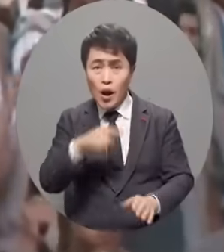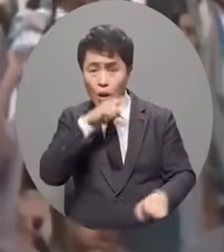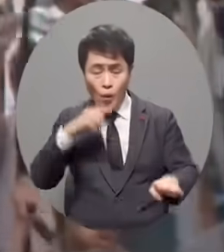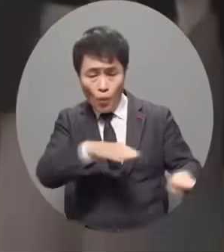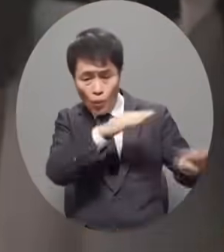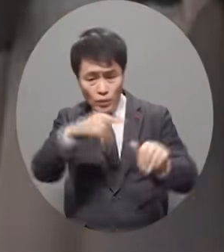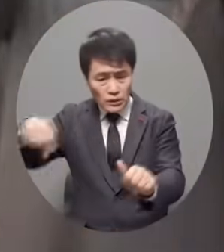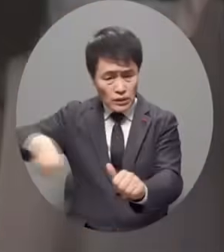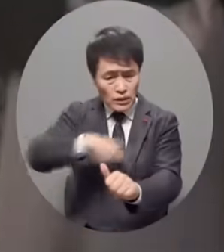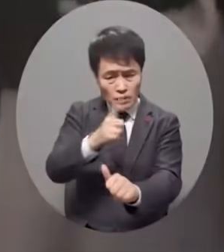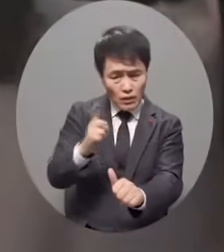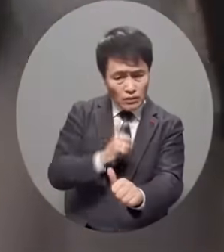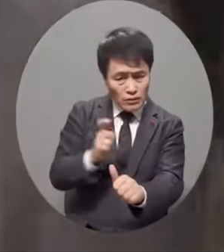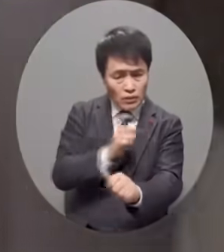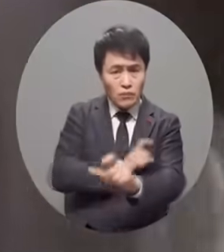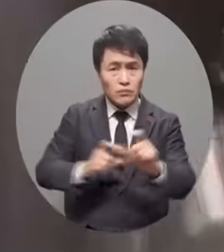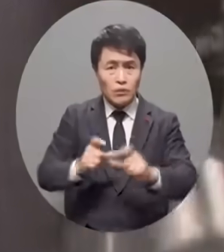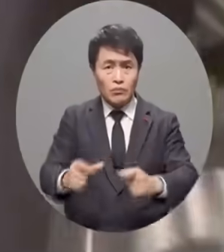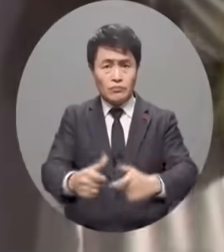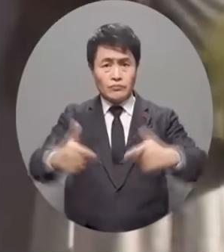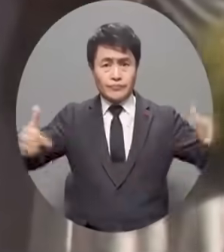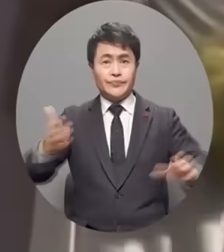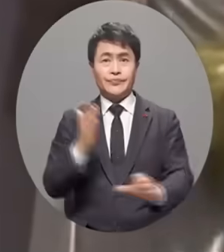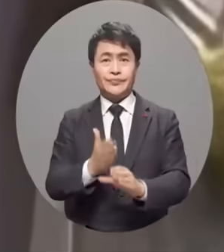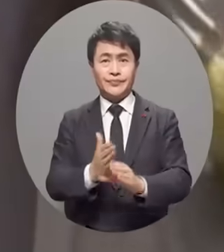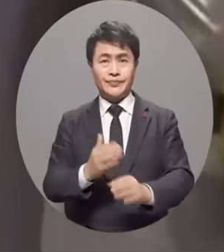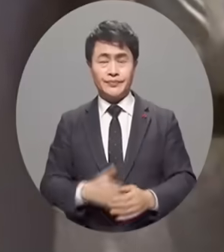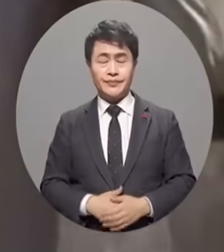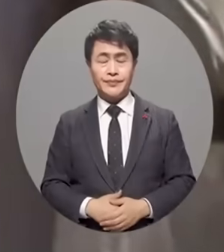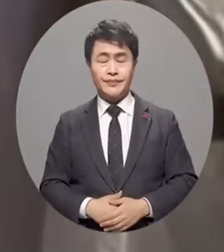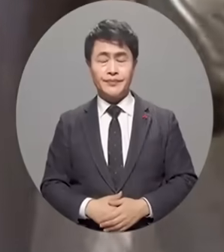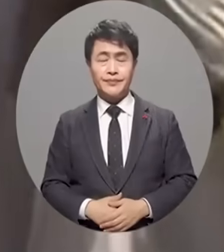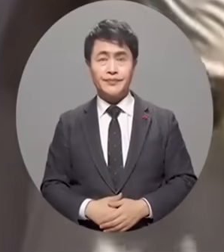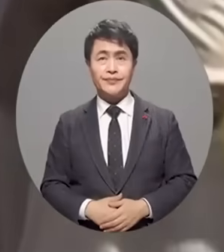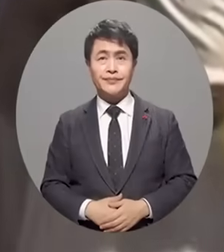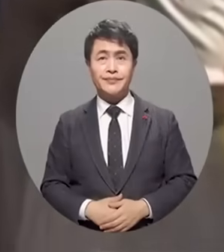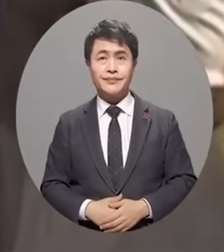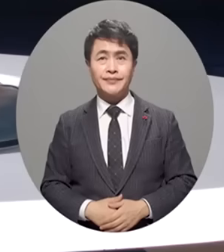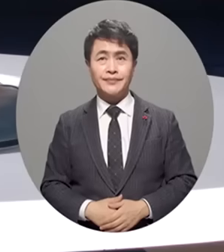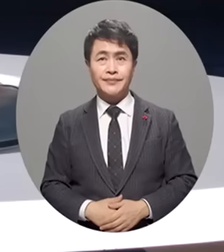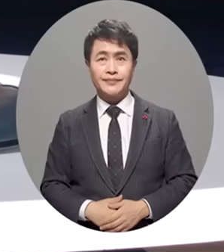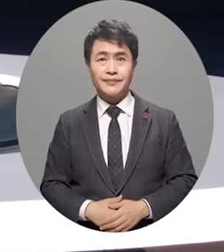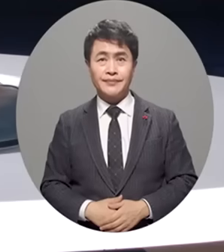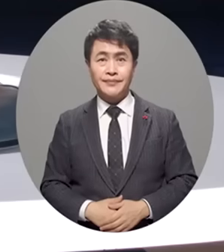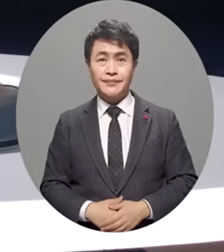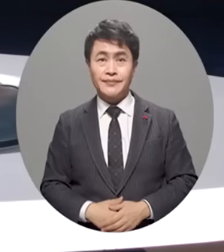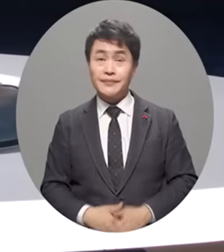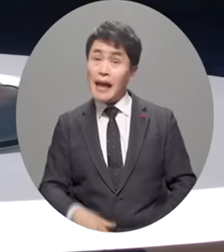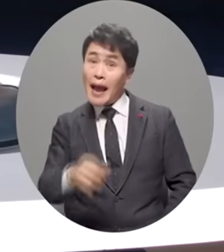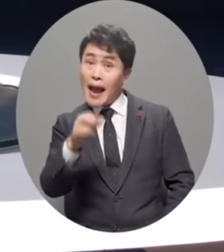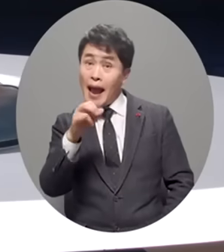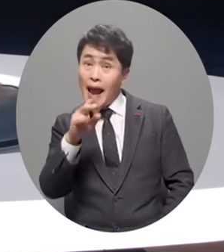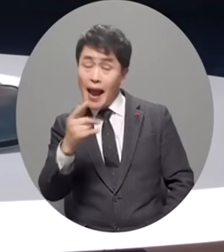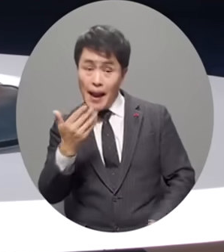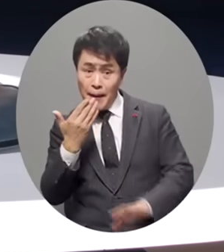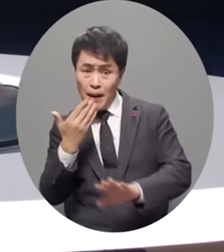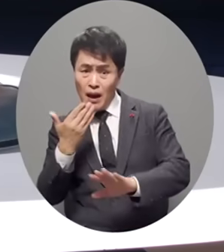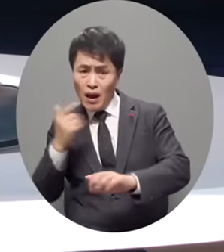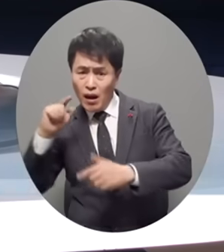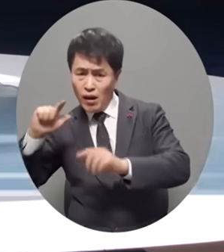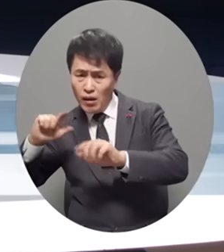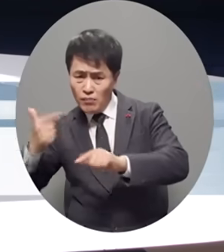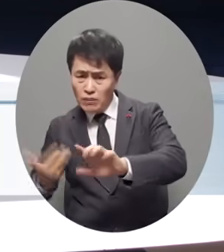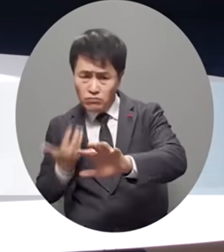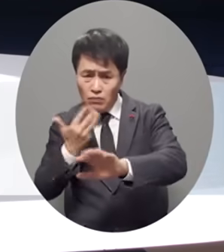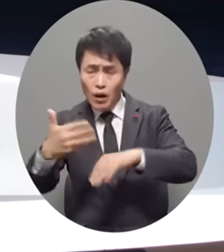긴장감은 더욱 높아지고 있습니다. MBC 뉴스 전지용입니다. 예멘 반군의 공격이 이어지고